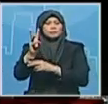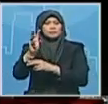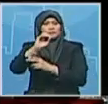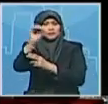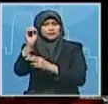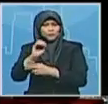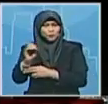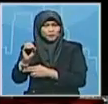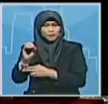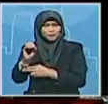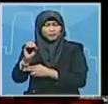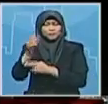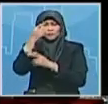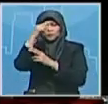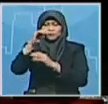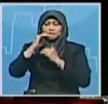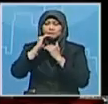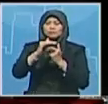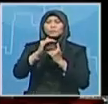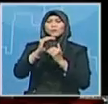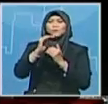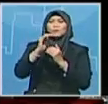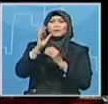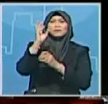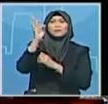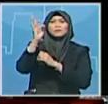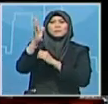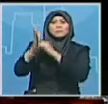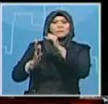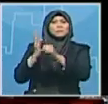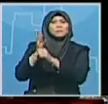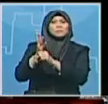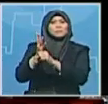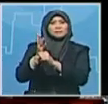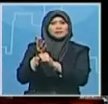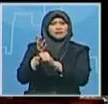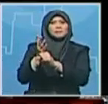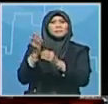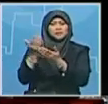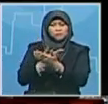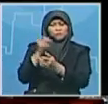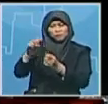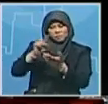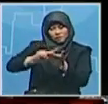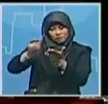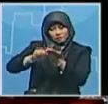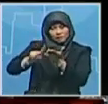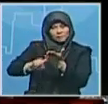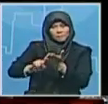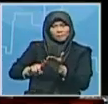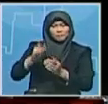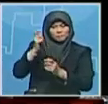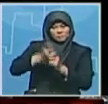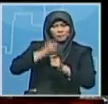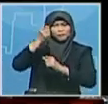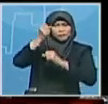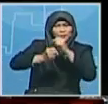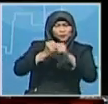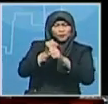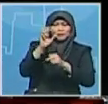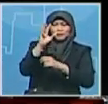26% untuk tempoh 5 tahun. Okay. Setiap 5 tahun. Okay. Baru boleh review. Daripada tiap-tiap tahun,